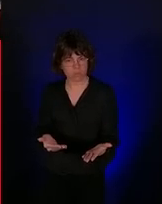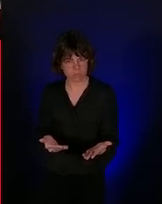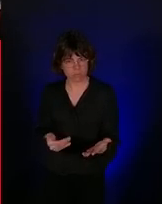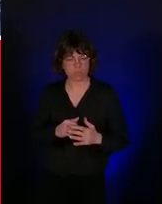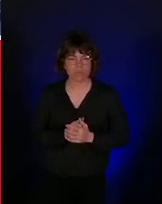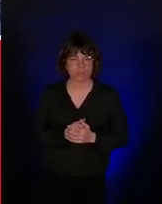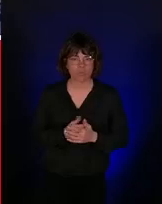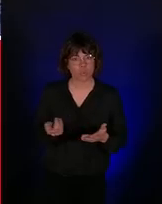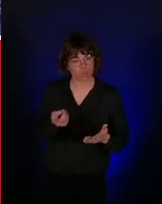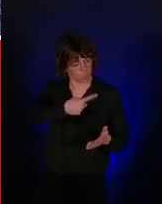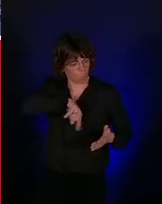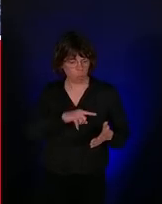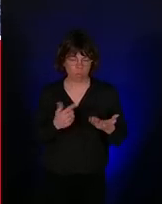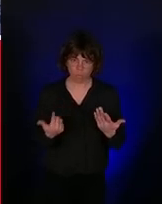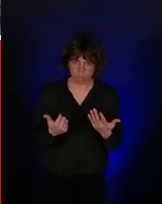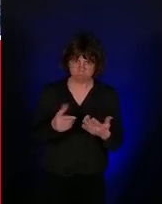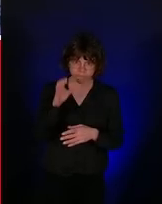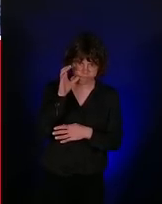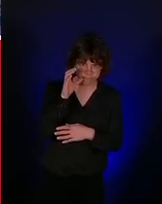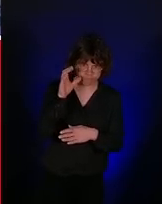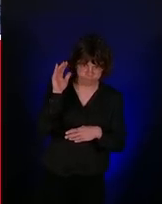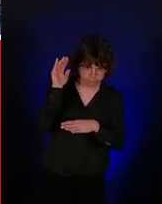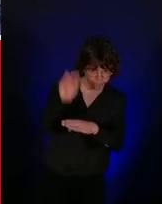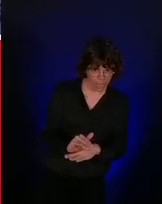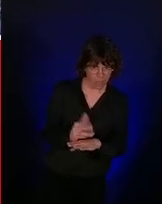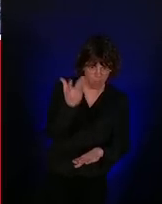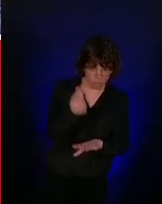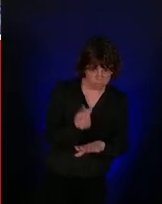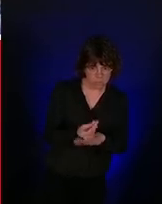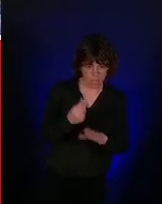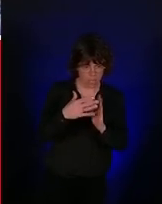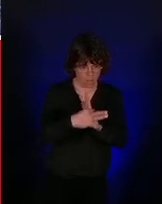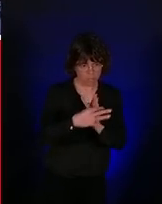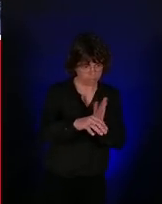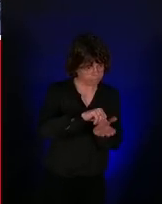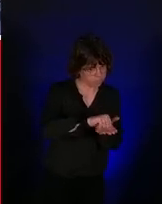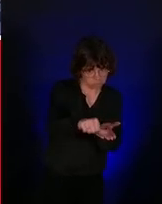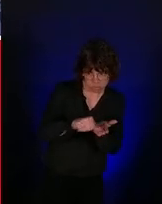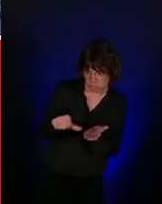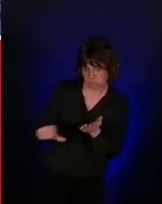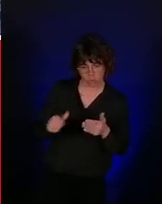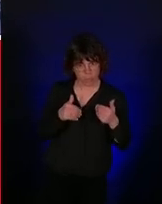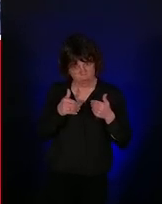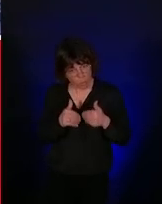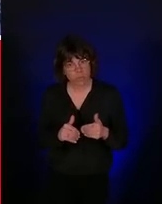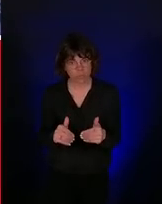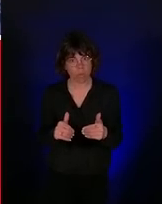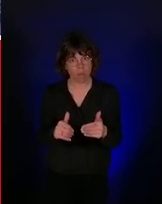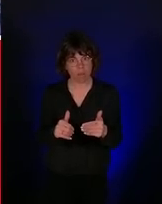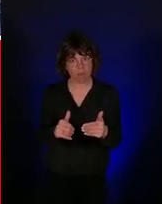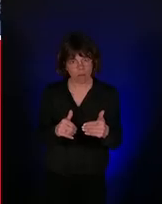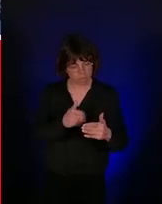restera garant des enregistrements et reversements des cotisations, tout en continuant à